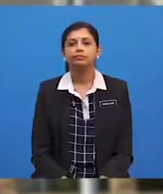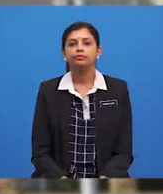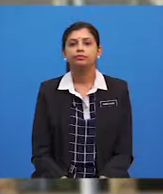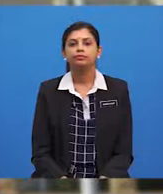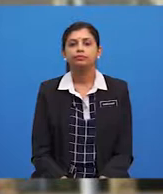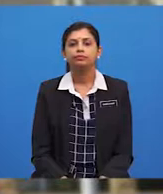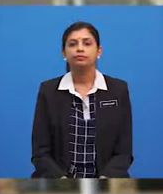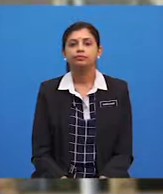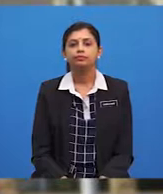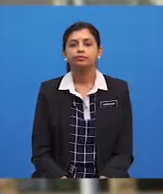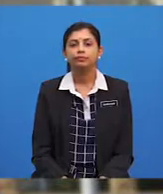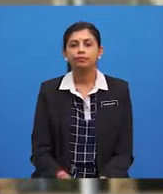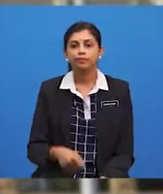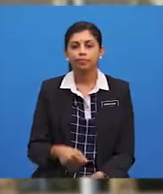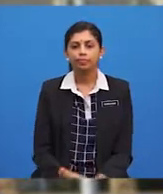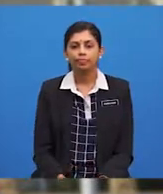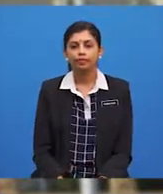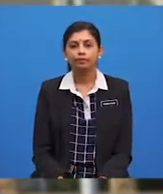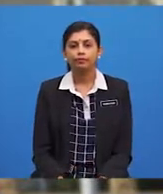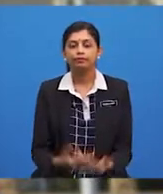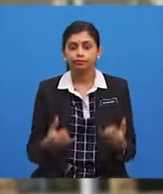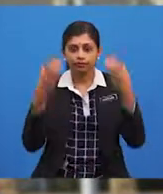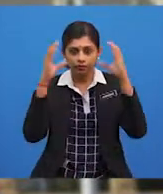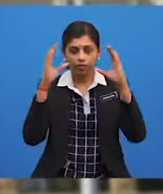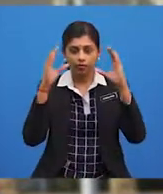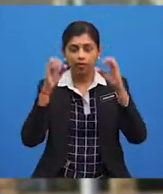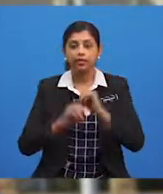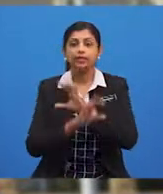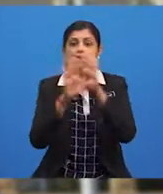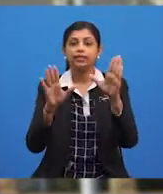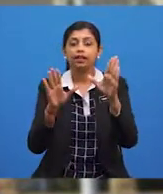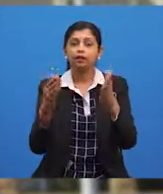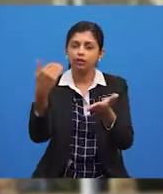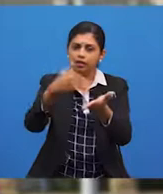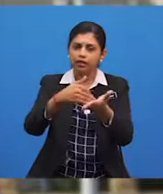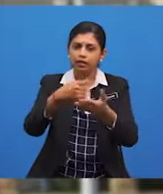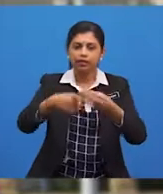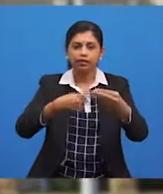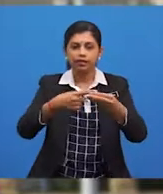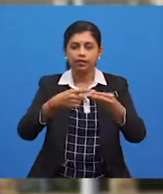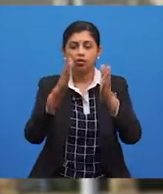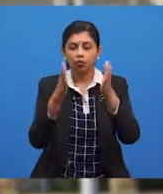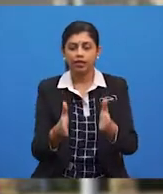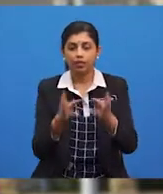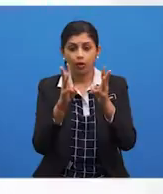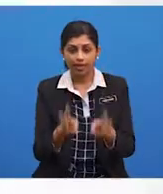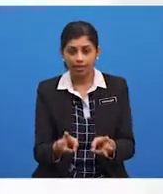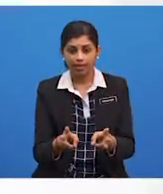Para pelajar sekalian, cikgu akan terangkan dengan lebih lanjut berkaitan kewarganegaraan.